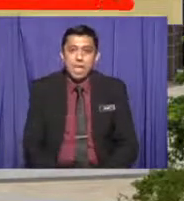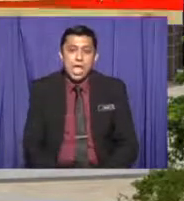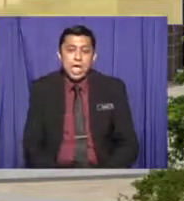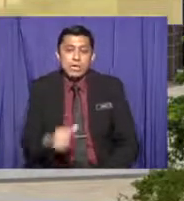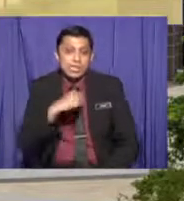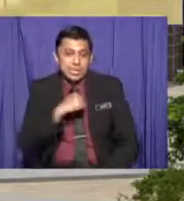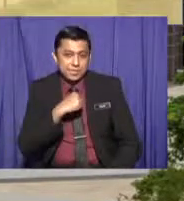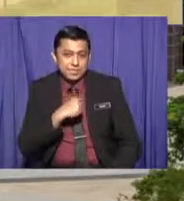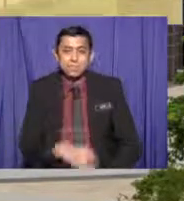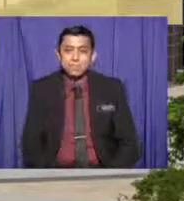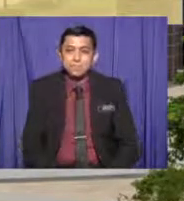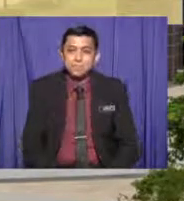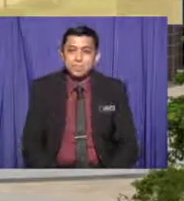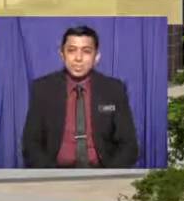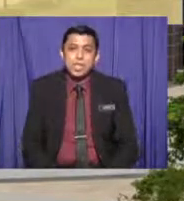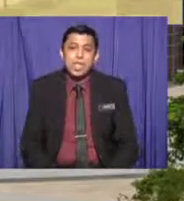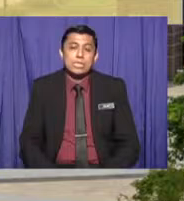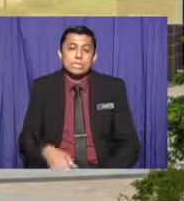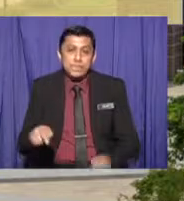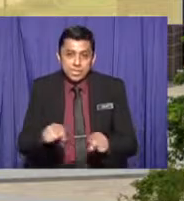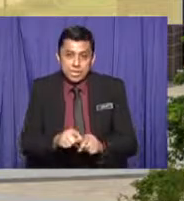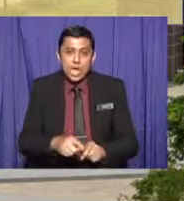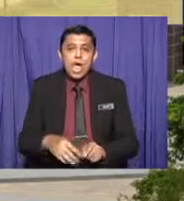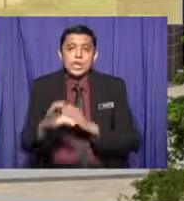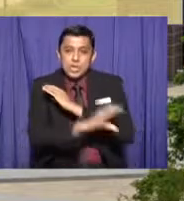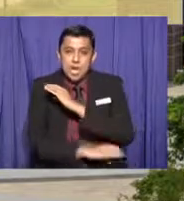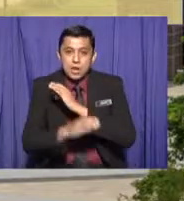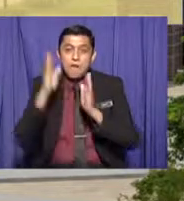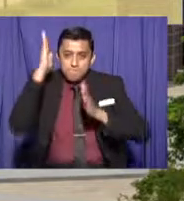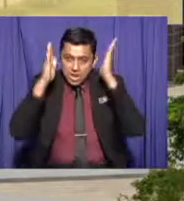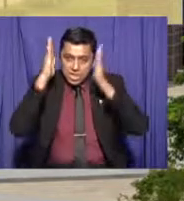negara seperti negara Malaysia.